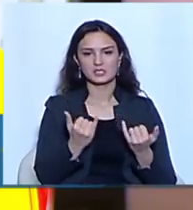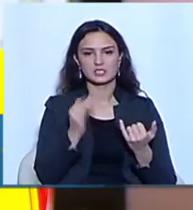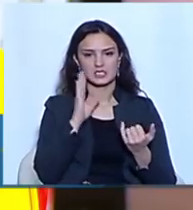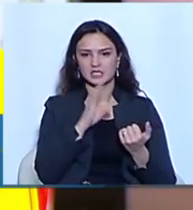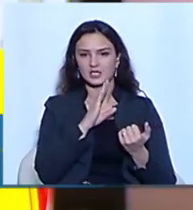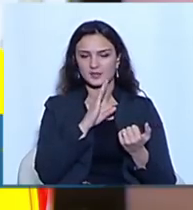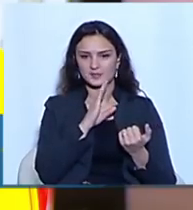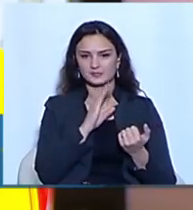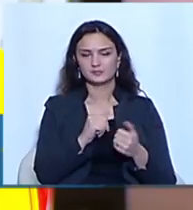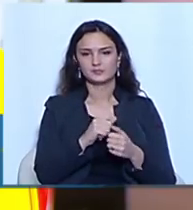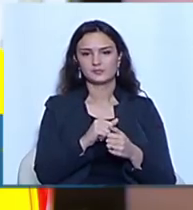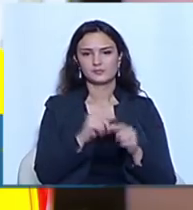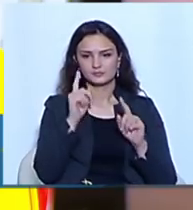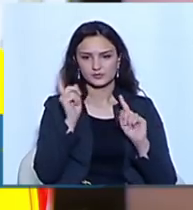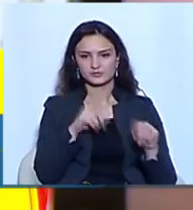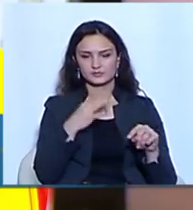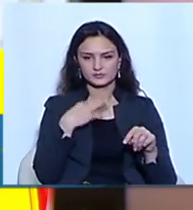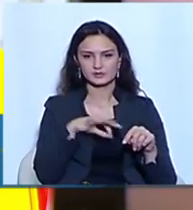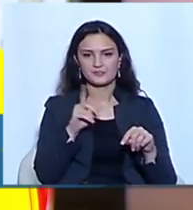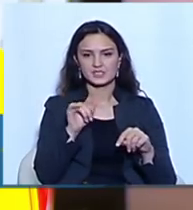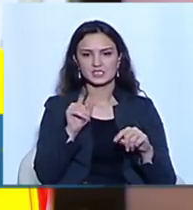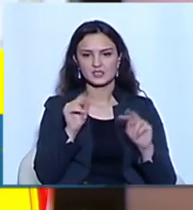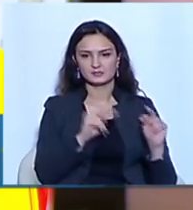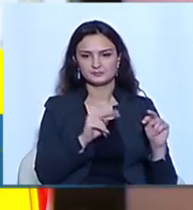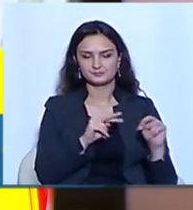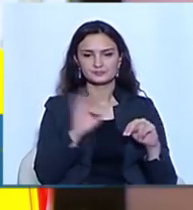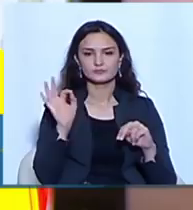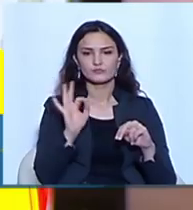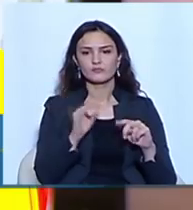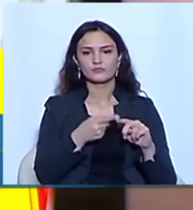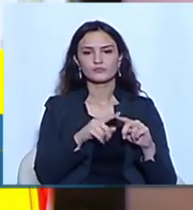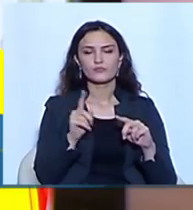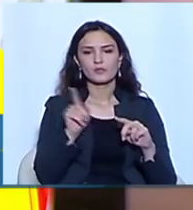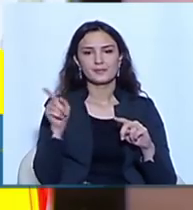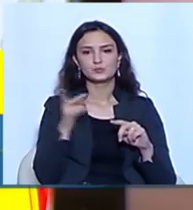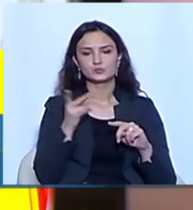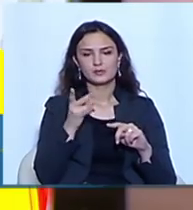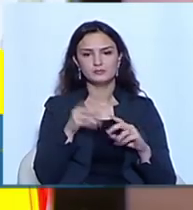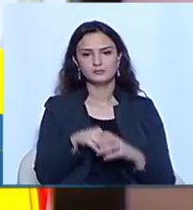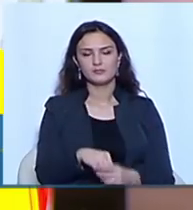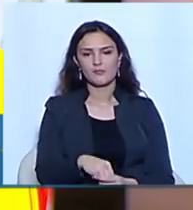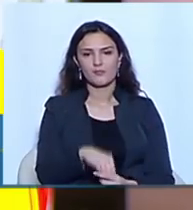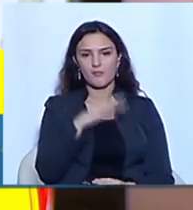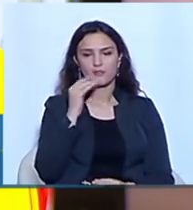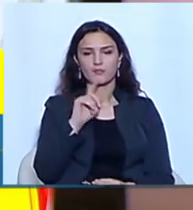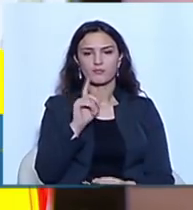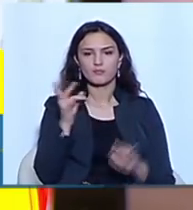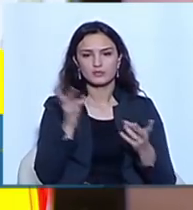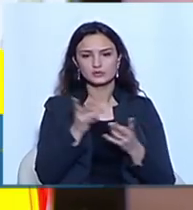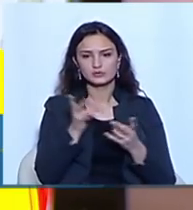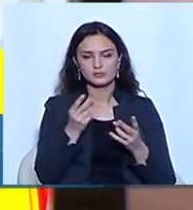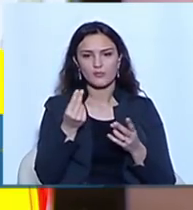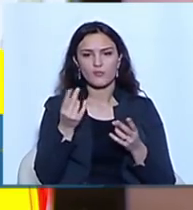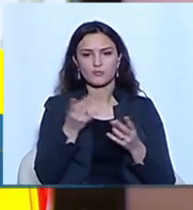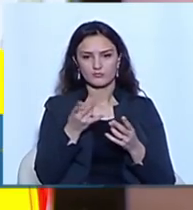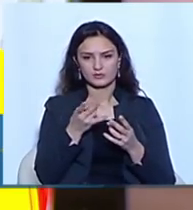დედა ტოვებს შვილს ძიძასთან ხშირად, იმიტომ რომ მან უნდა ბევრი რაღაცა საჭიროებას